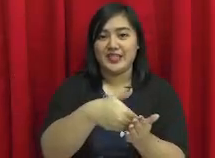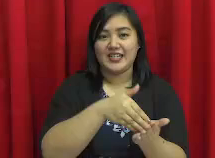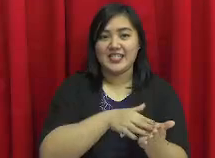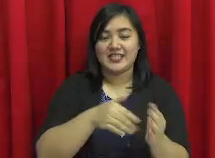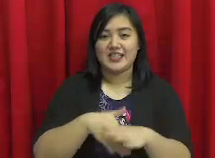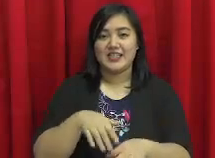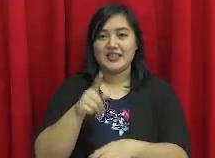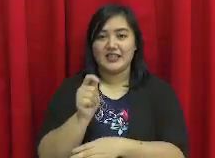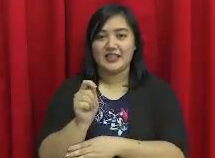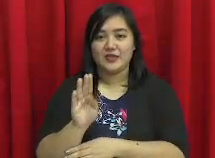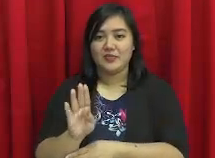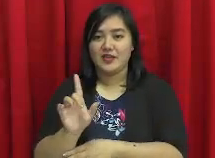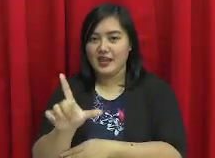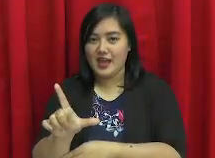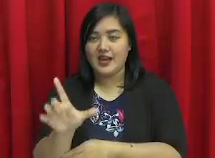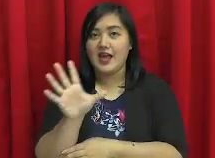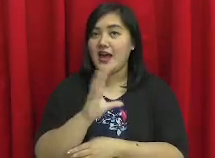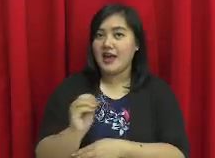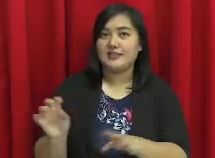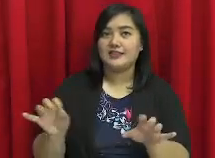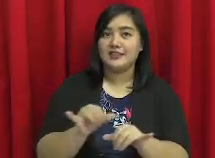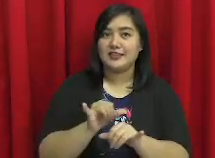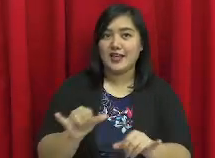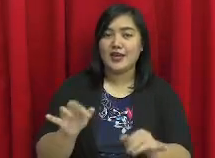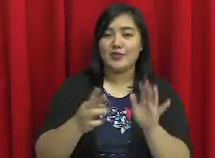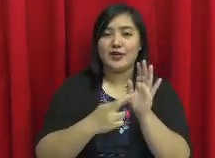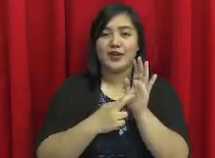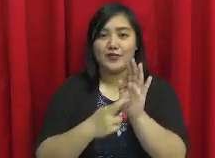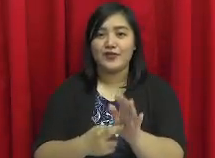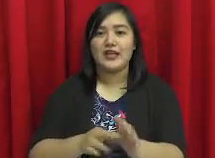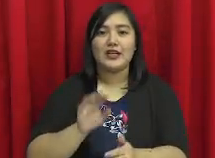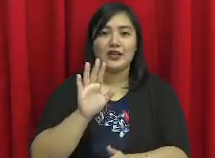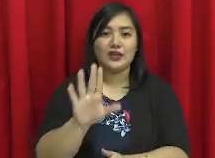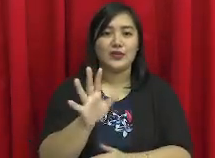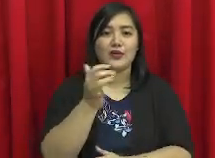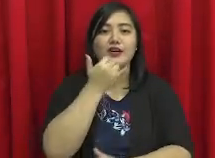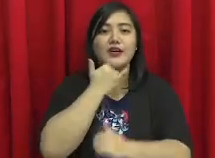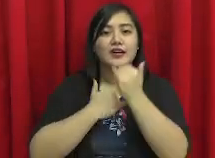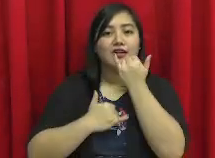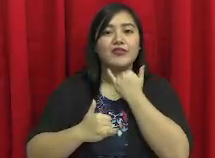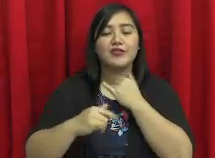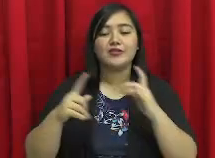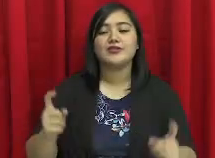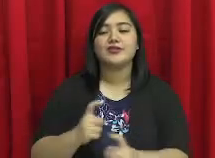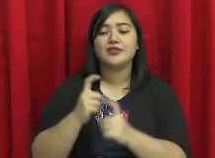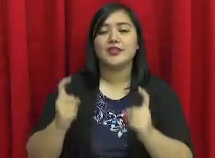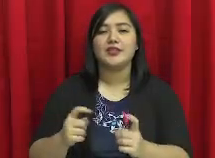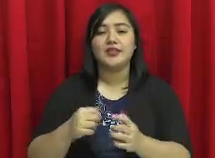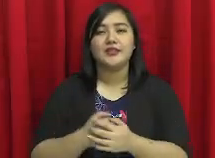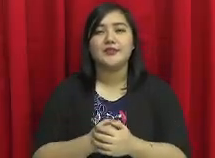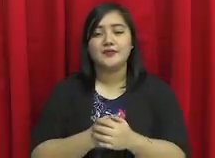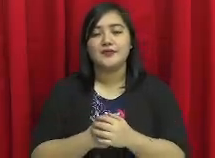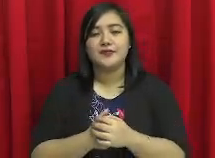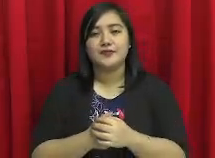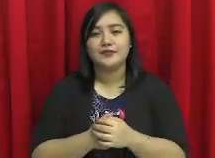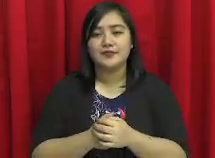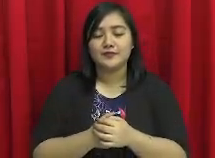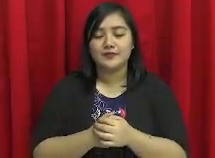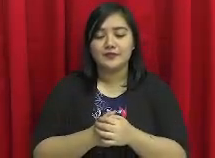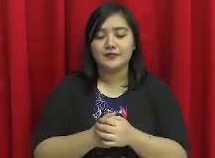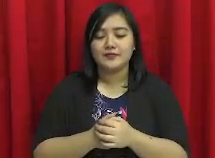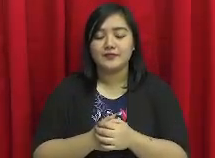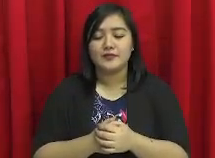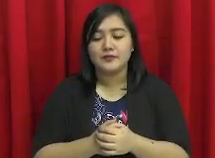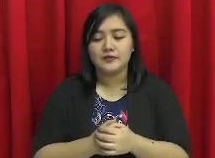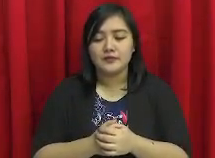maiayos yung kasalanan natin. Yun. You see that? Now, kaya ko sinasabi ito. You see, tingnan nyo po mga kapatid. Oh, tingnan